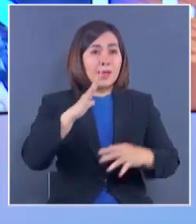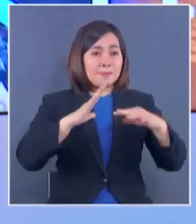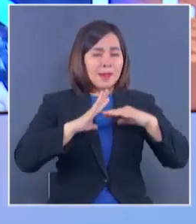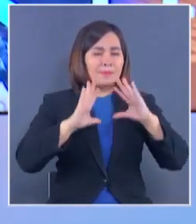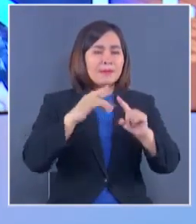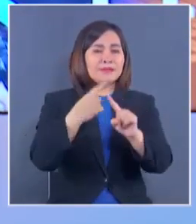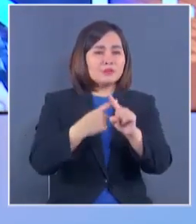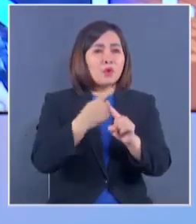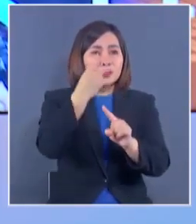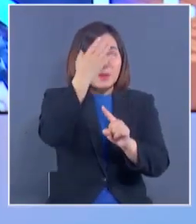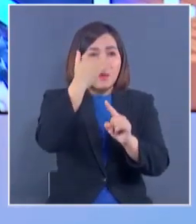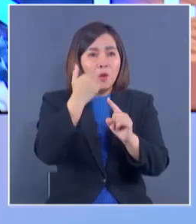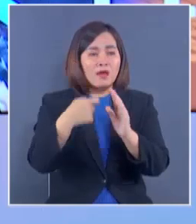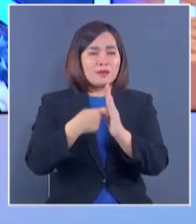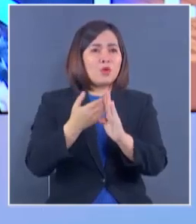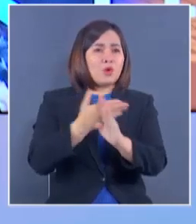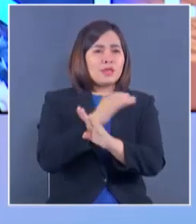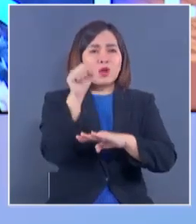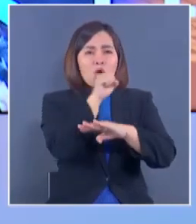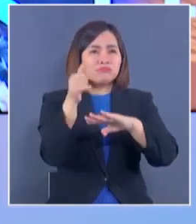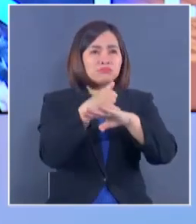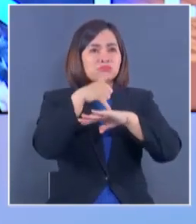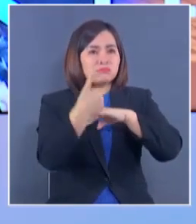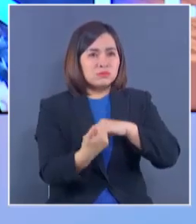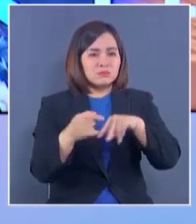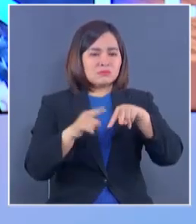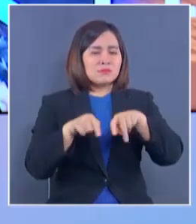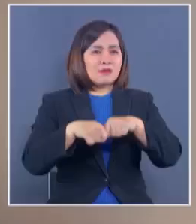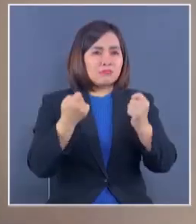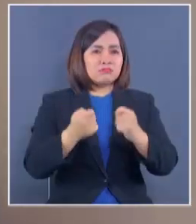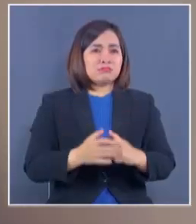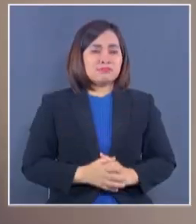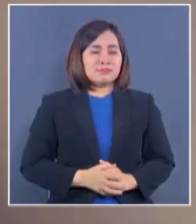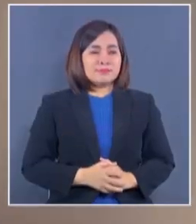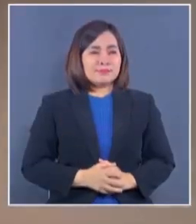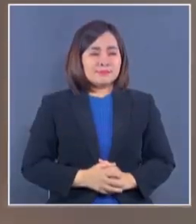2เดือนหลังเกิดอุบัติเหตุตกเวทีกระดูกขาหักค่ะ